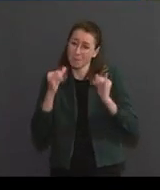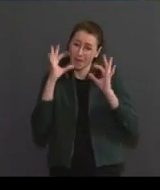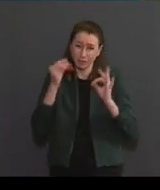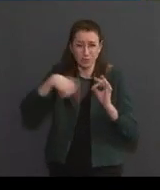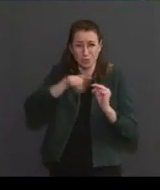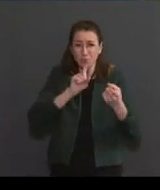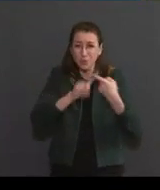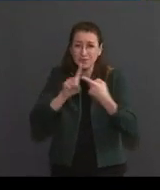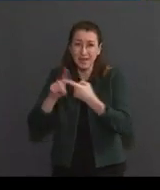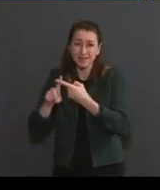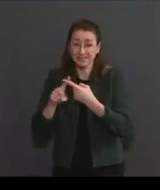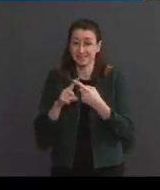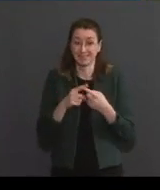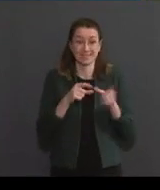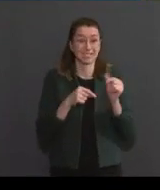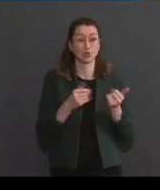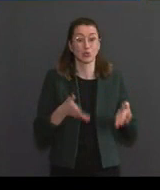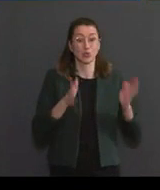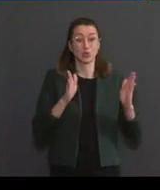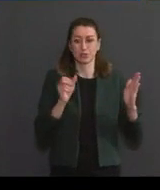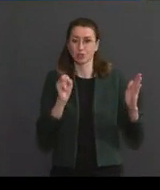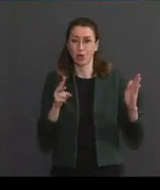de 14 jours.